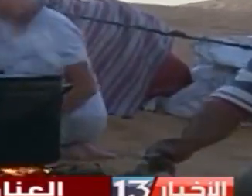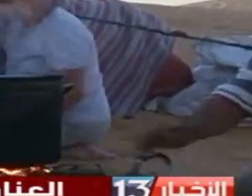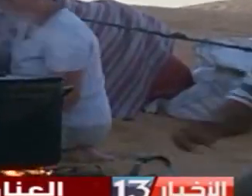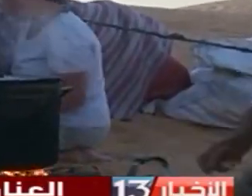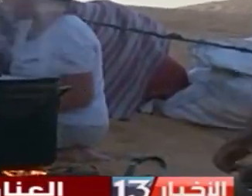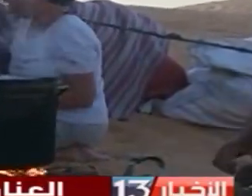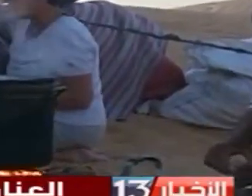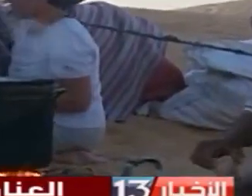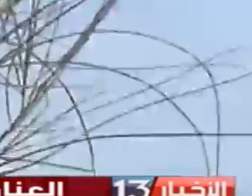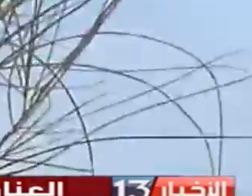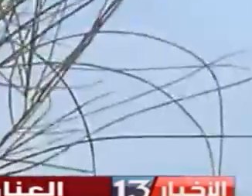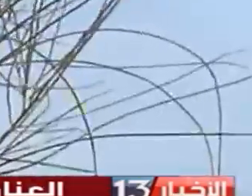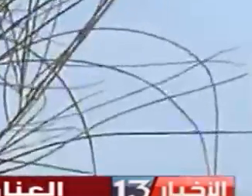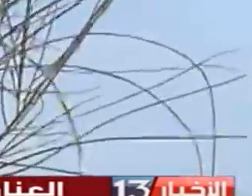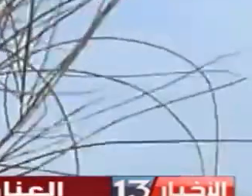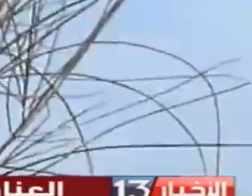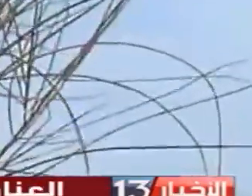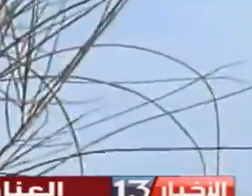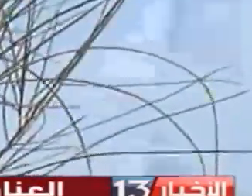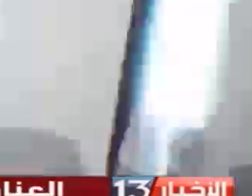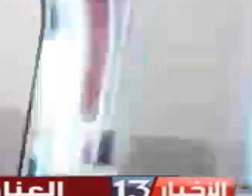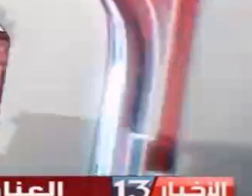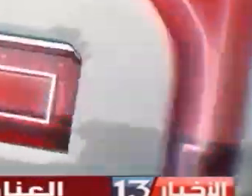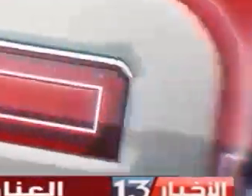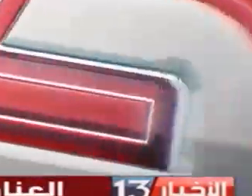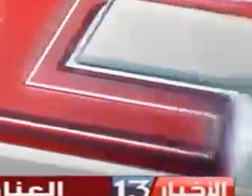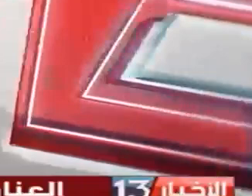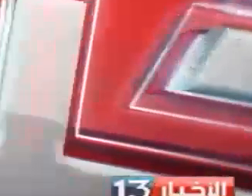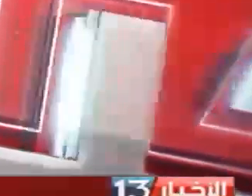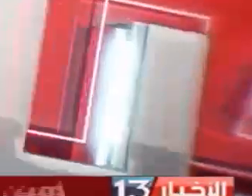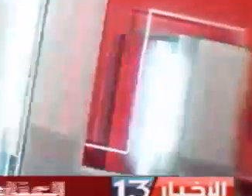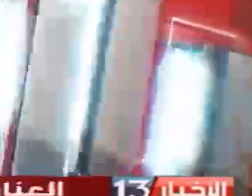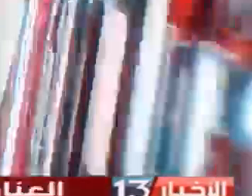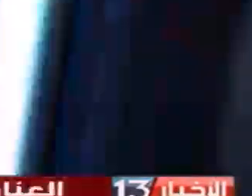على تجسيدها لدفع التنمية بالجهة.